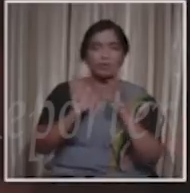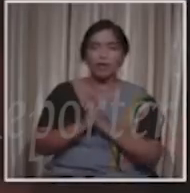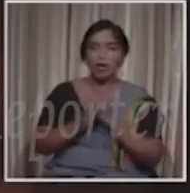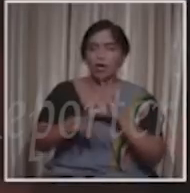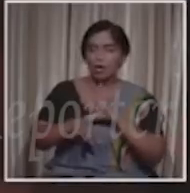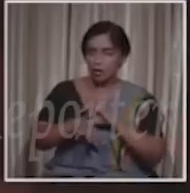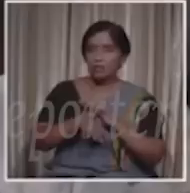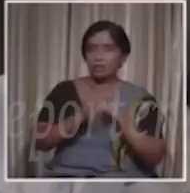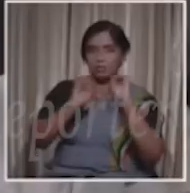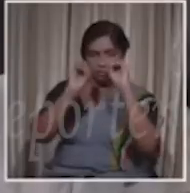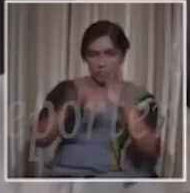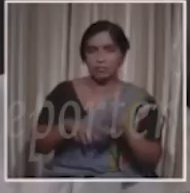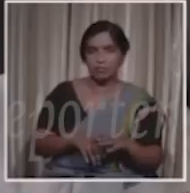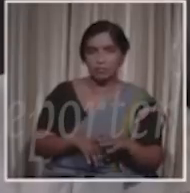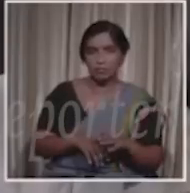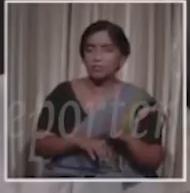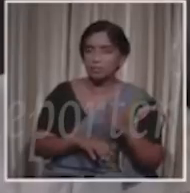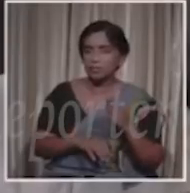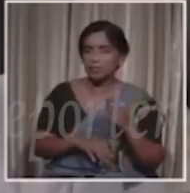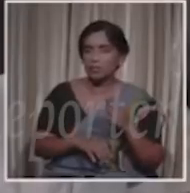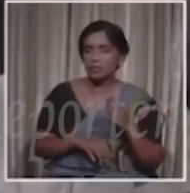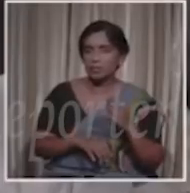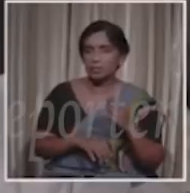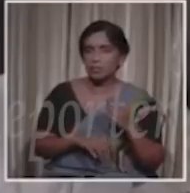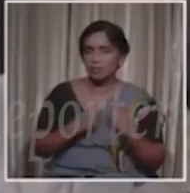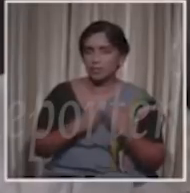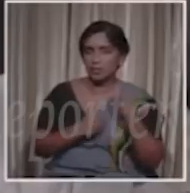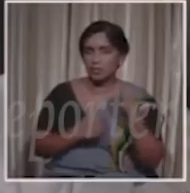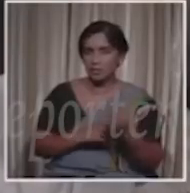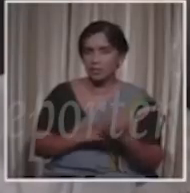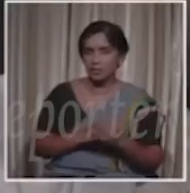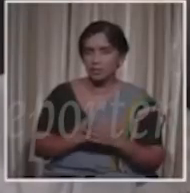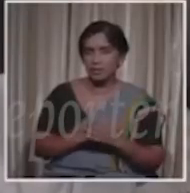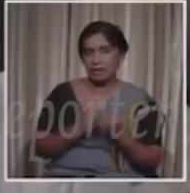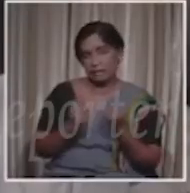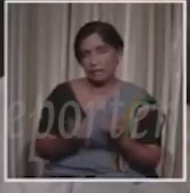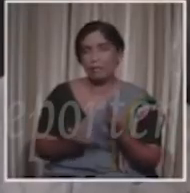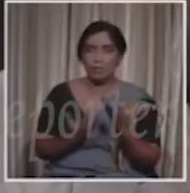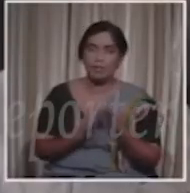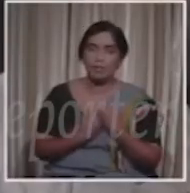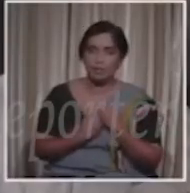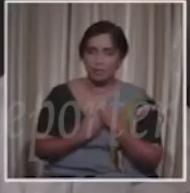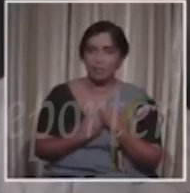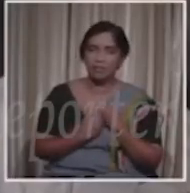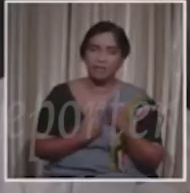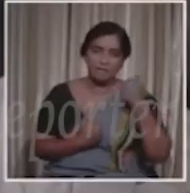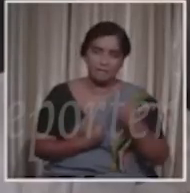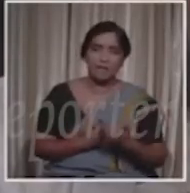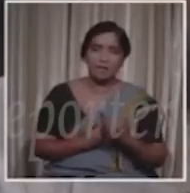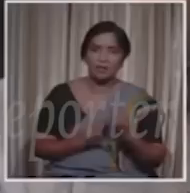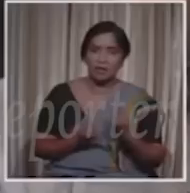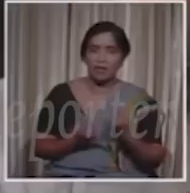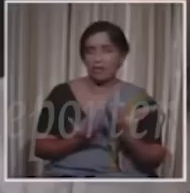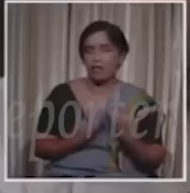විශේෂයෙන්ම ඔබතුමාට කියන්න කැමති අපි ඉක්විප්මන්ට් පැත්තෙන් I know රෝහල් පද්ධතියට I know you are doing අවශ්‍ය වෙලා තියෙනවා